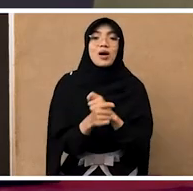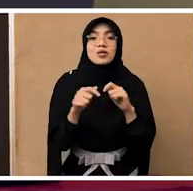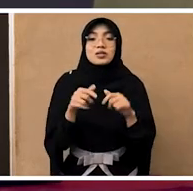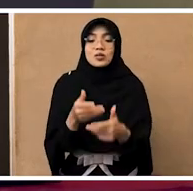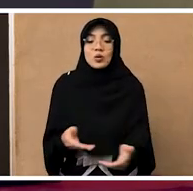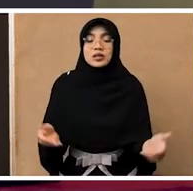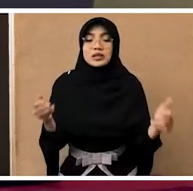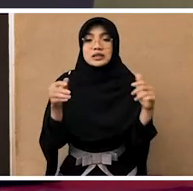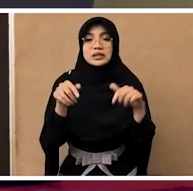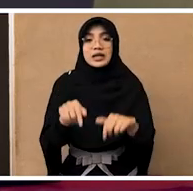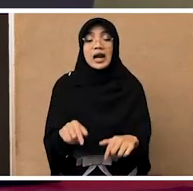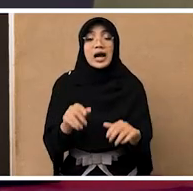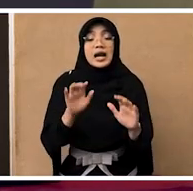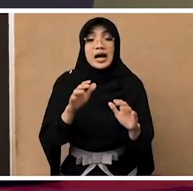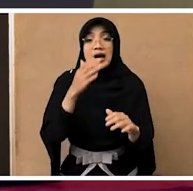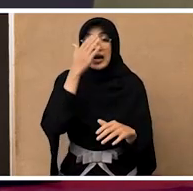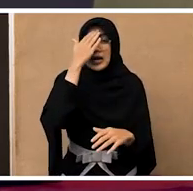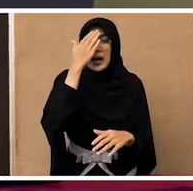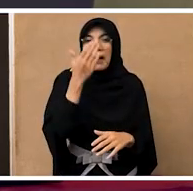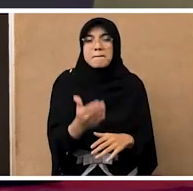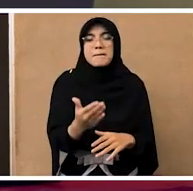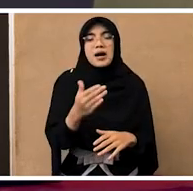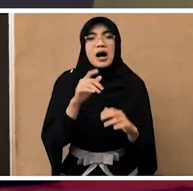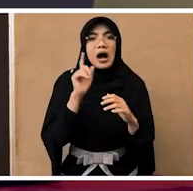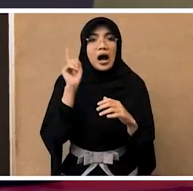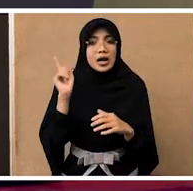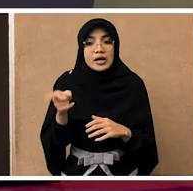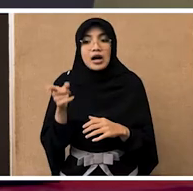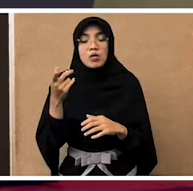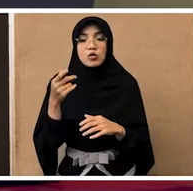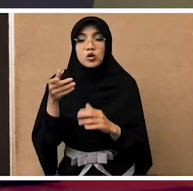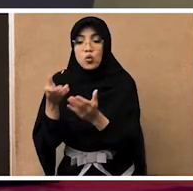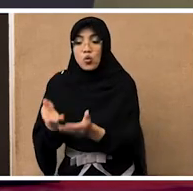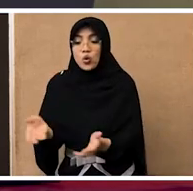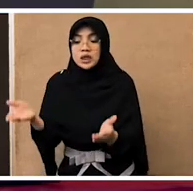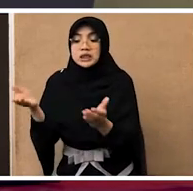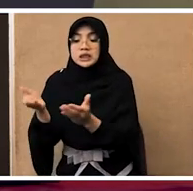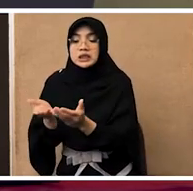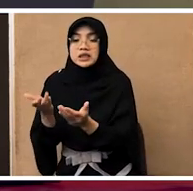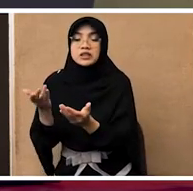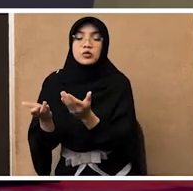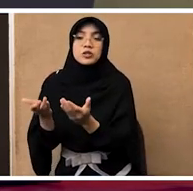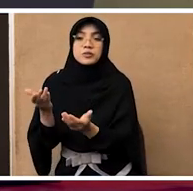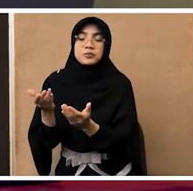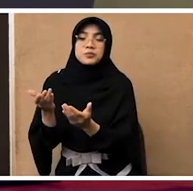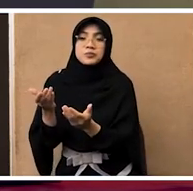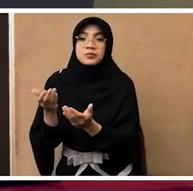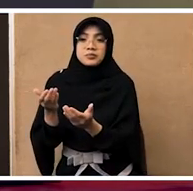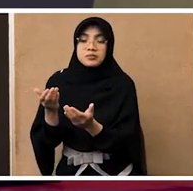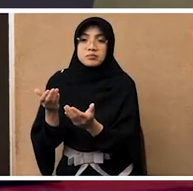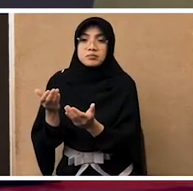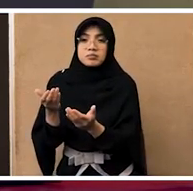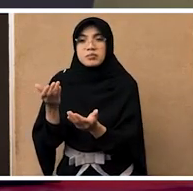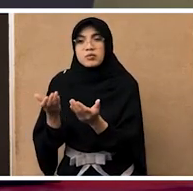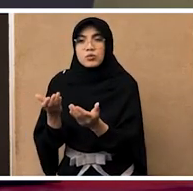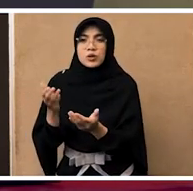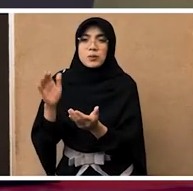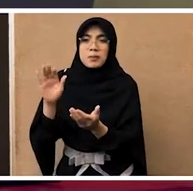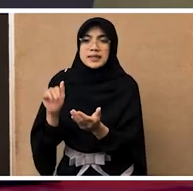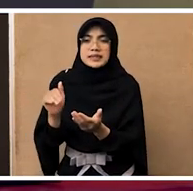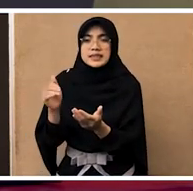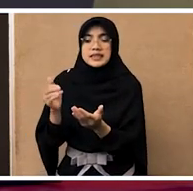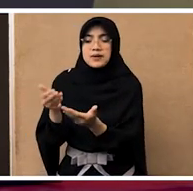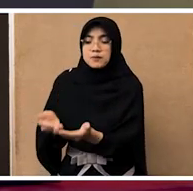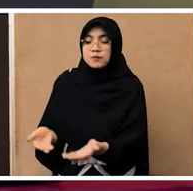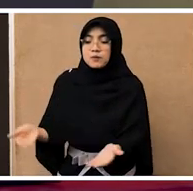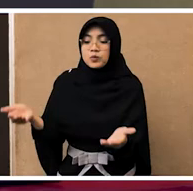Nah kenapa kemudian misalnya tapi kan ada yang misalnya kondisinya apa namanya Masih dalam